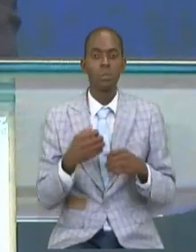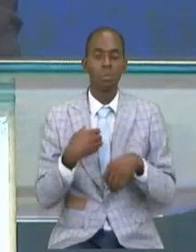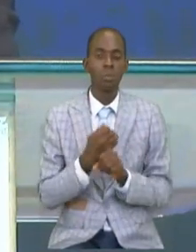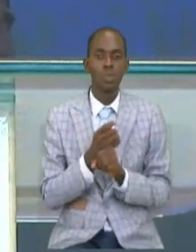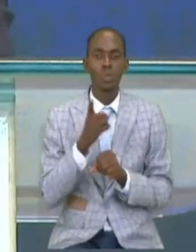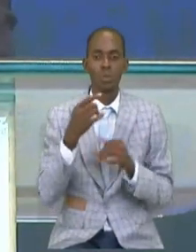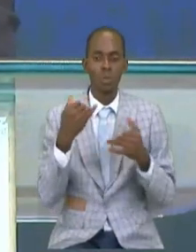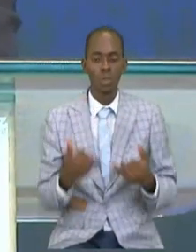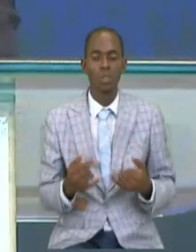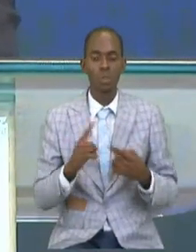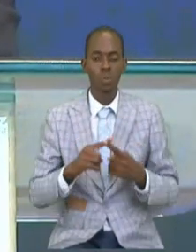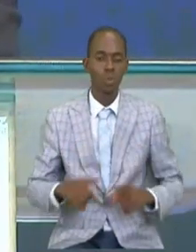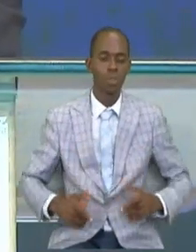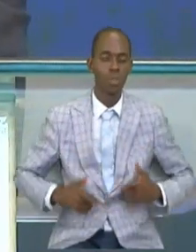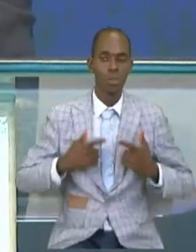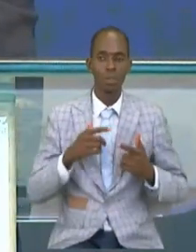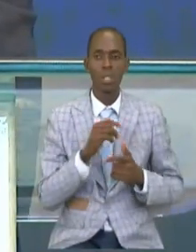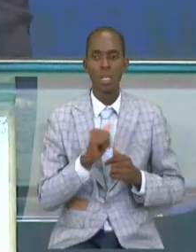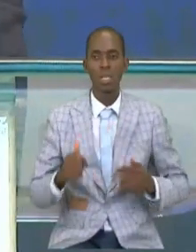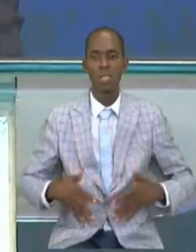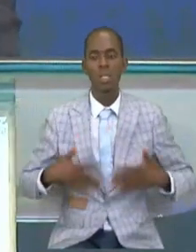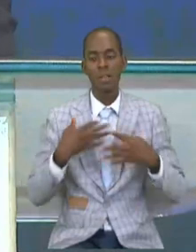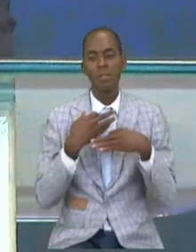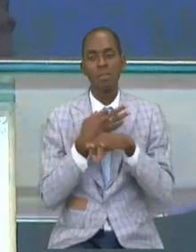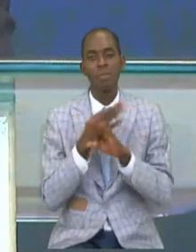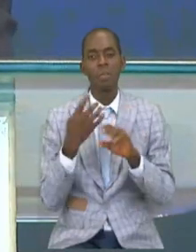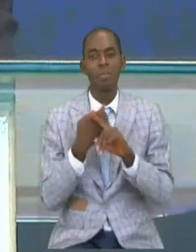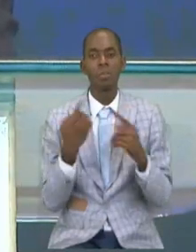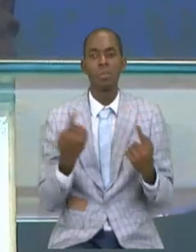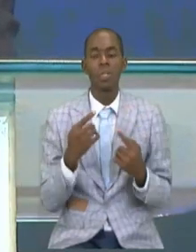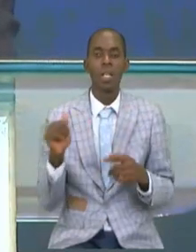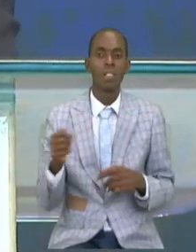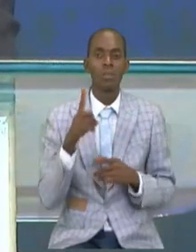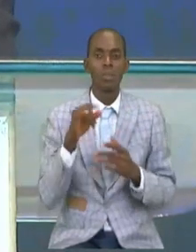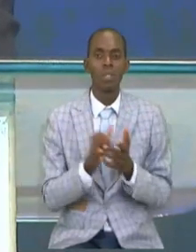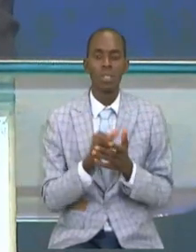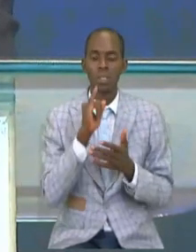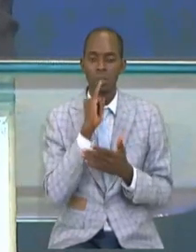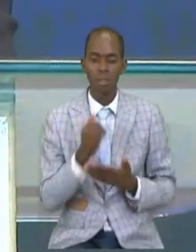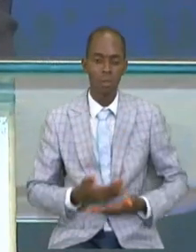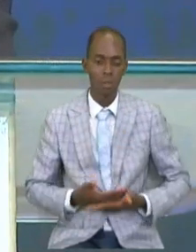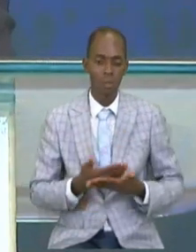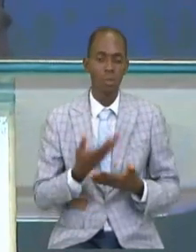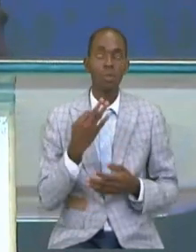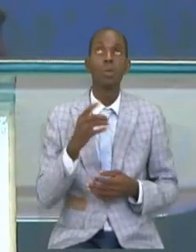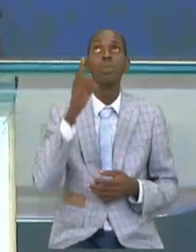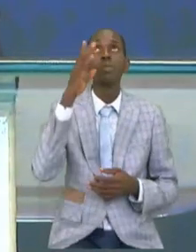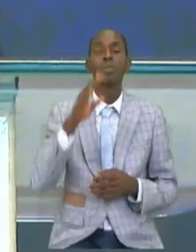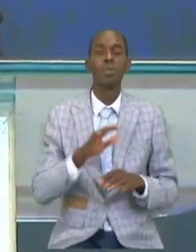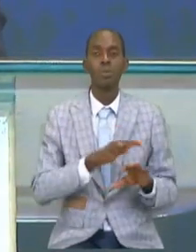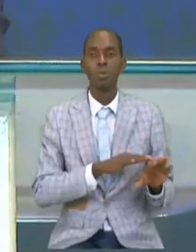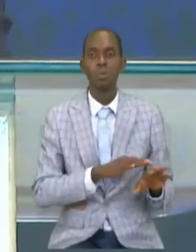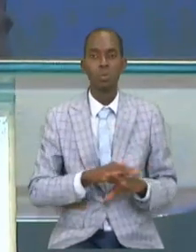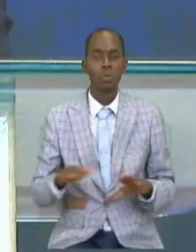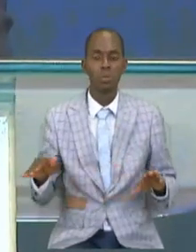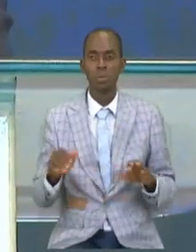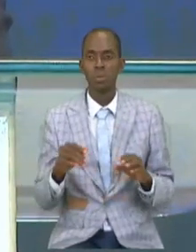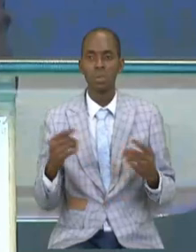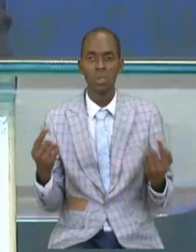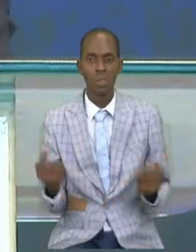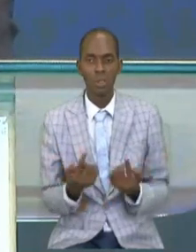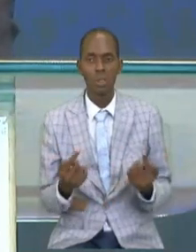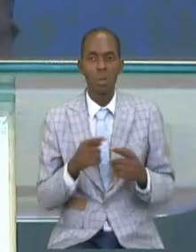Il te fait maintenant mener une vie affranchie du péché. Quiconque est né de Dieu ne pratique pas le péché.